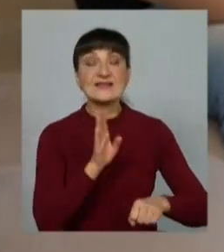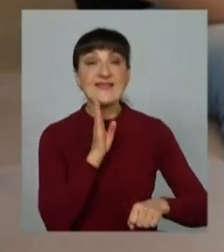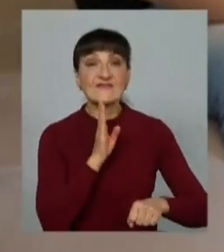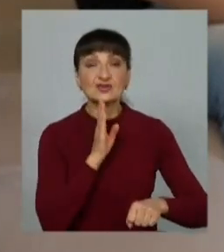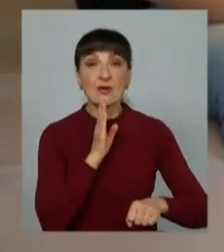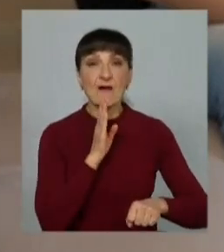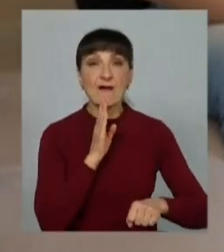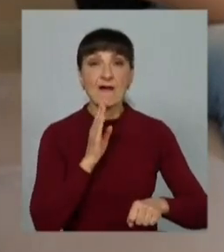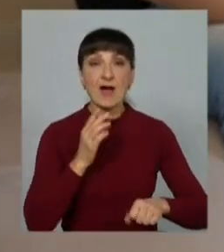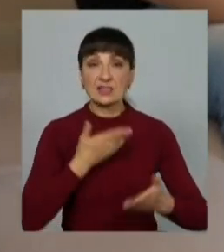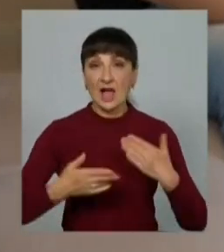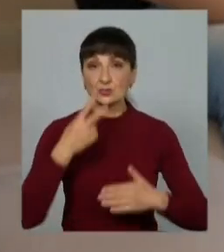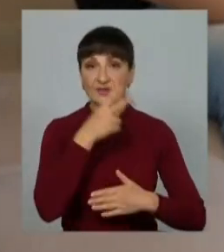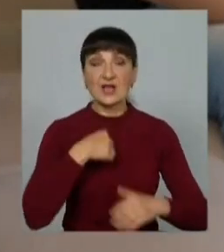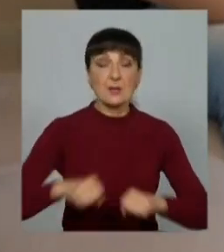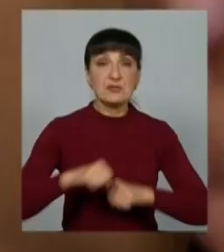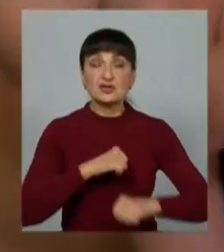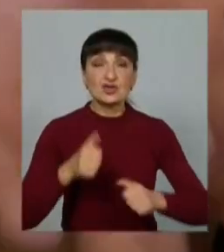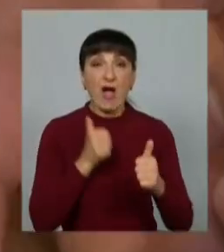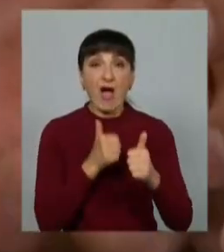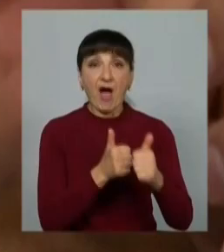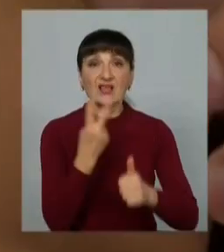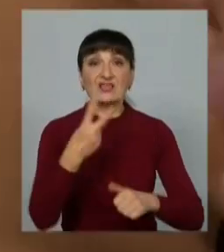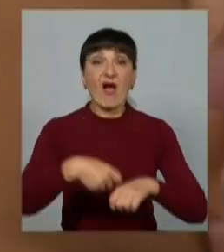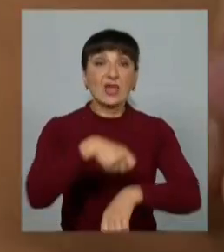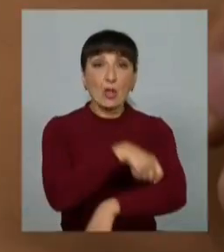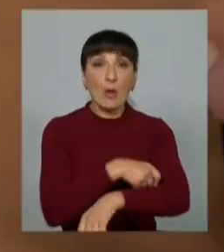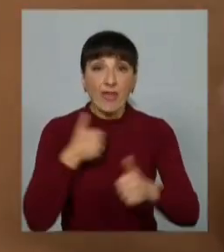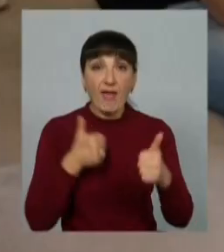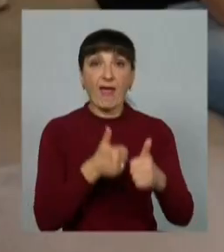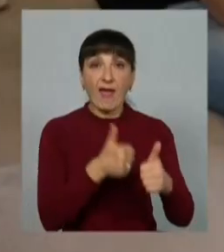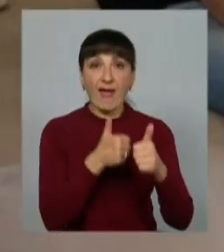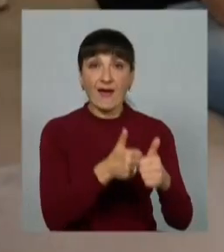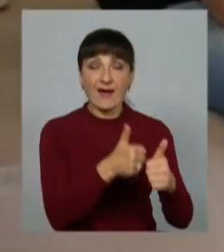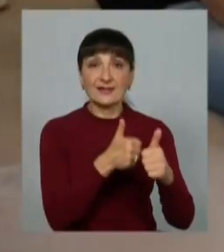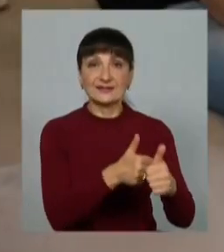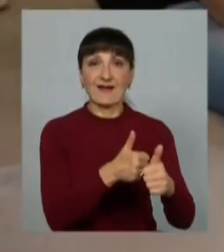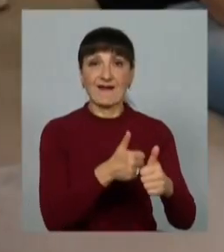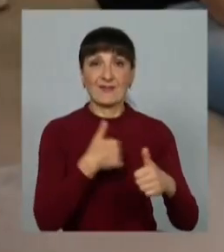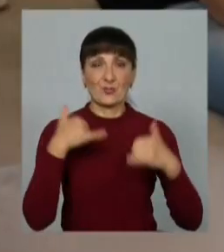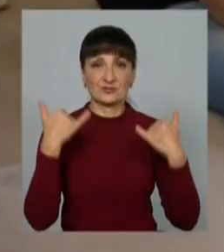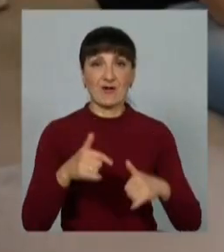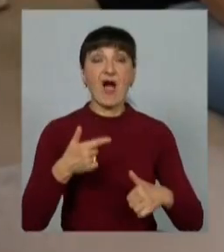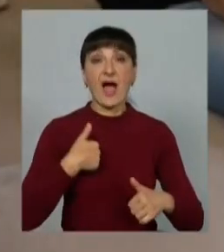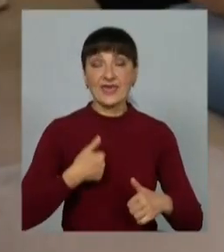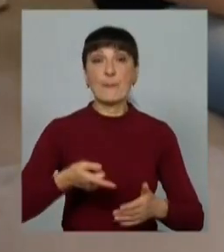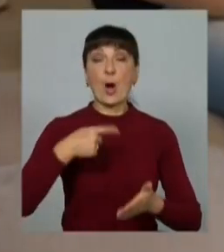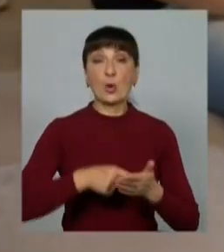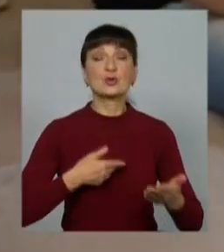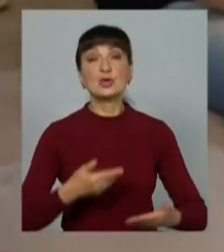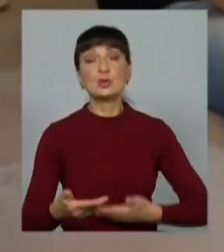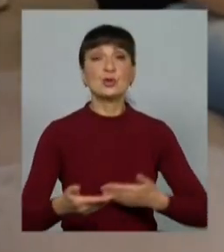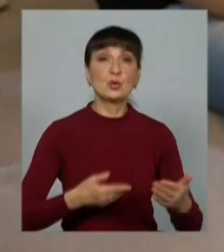и бежала где-то 2 километра за нами. Я, например, просто по городу шел,